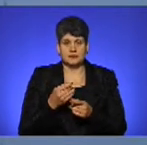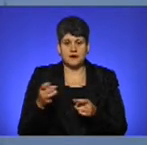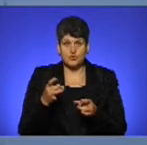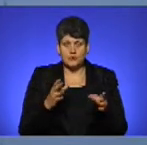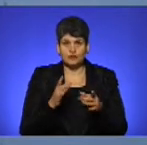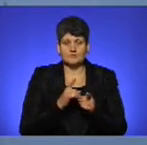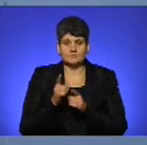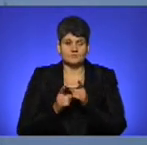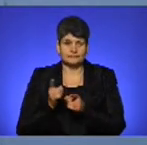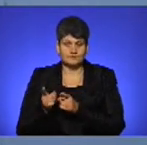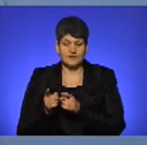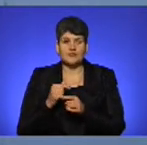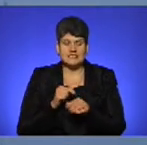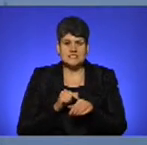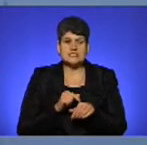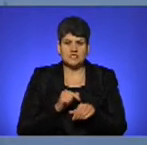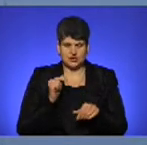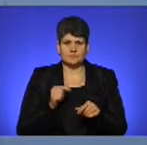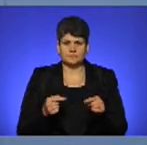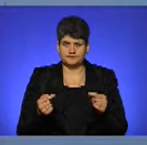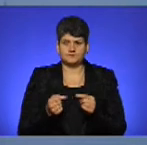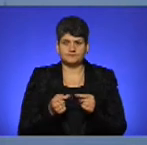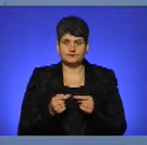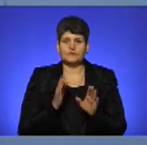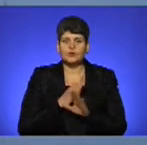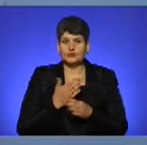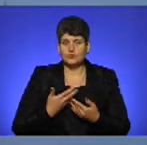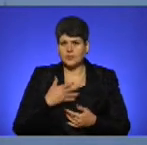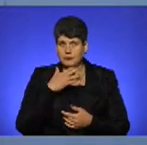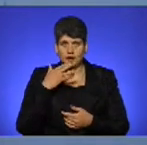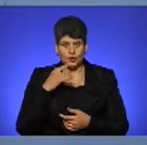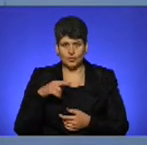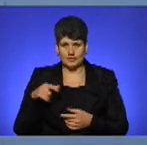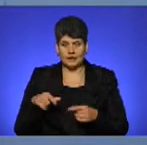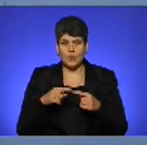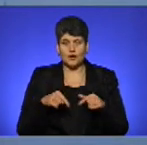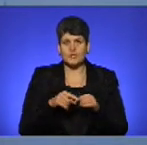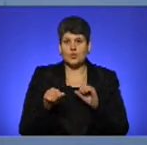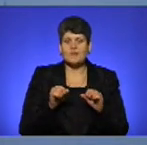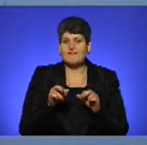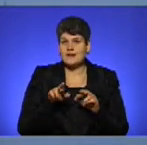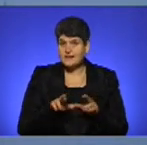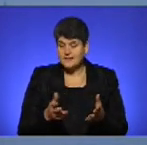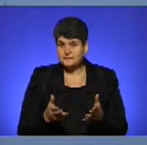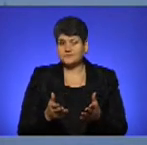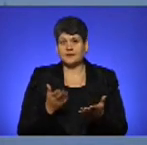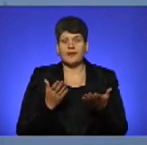І вона зачепить, безперечно, долі дуже багатьох людей, органів управління,